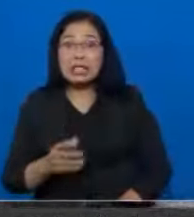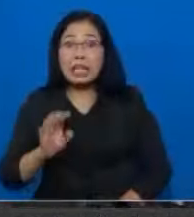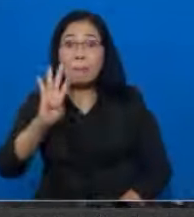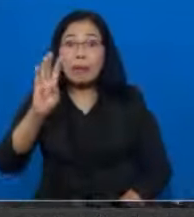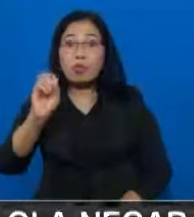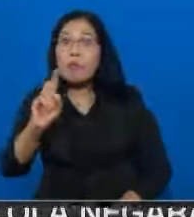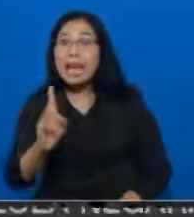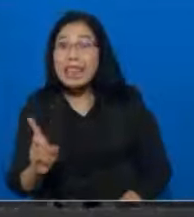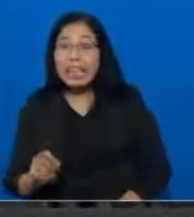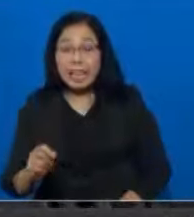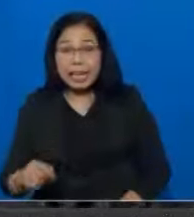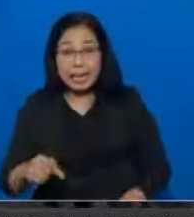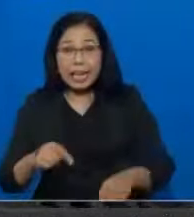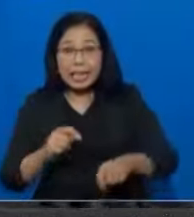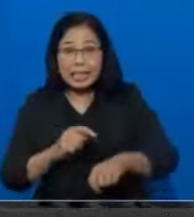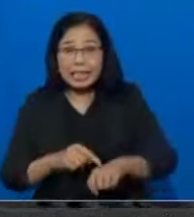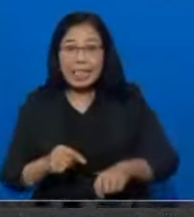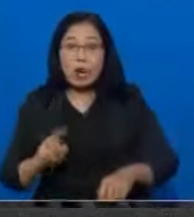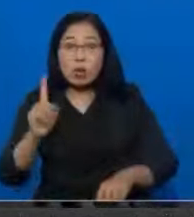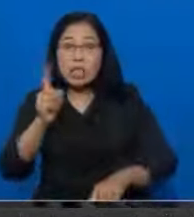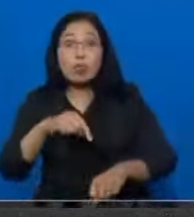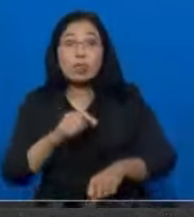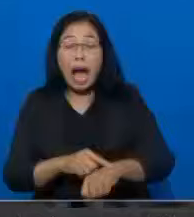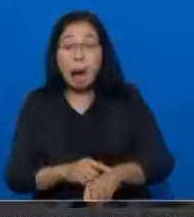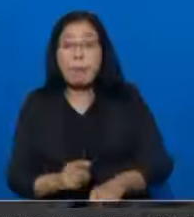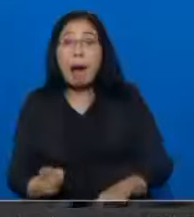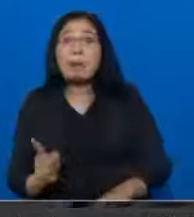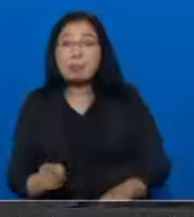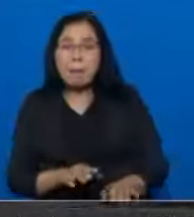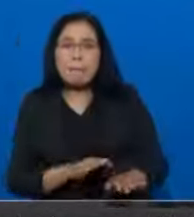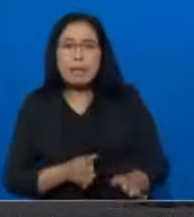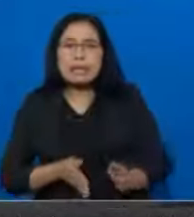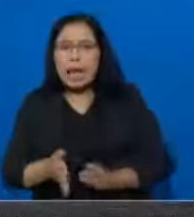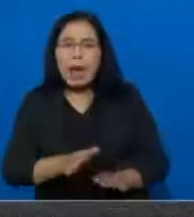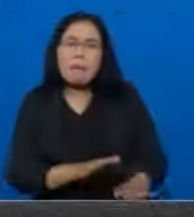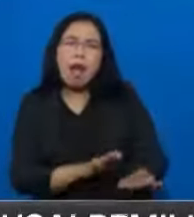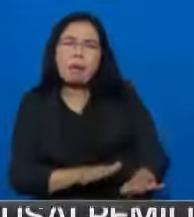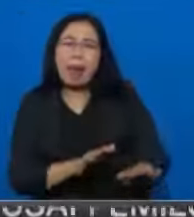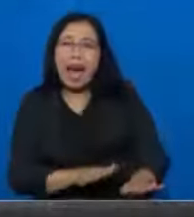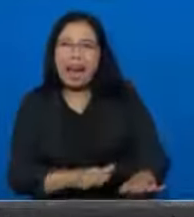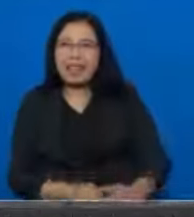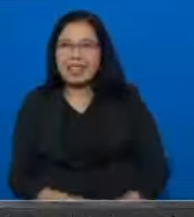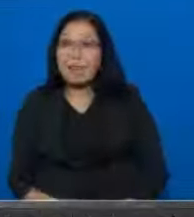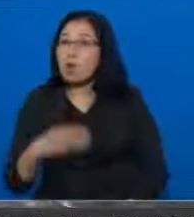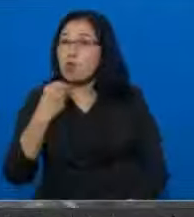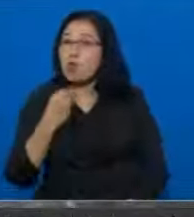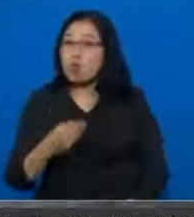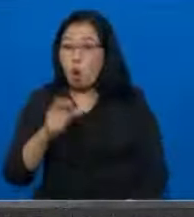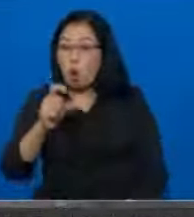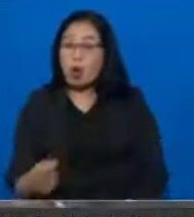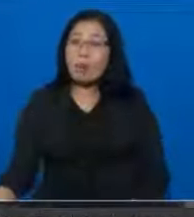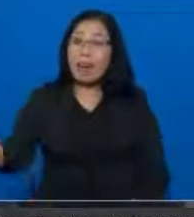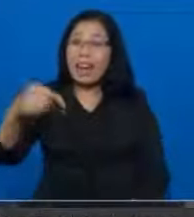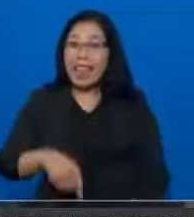dikit. Semoga pelanggan-pelanggannya masih setia menunggu dan berbelanja